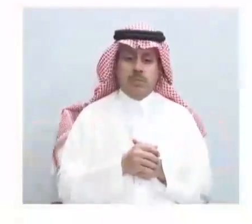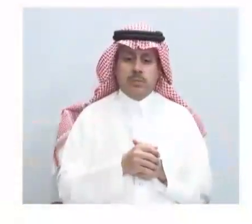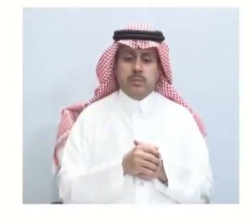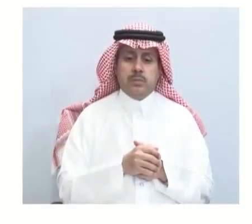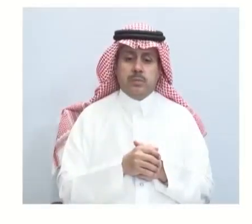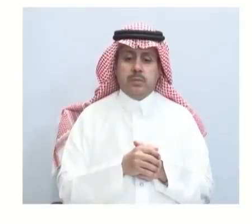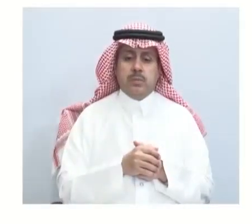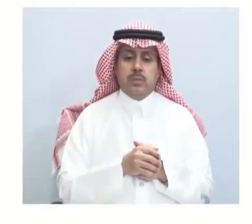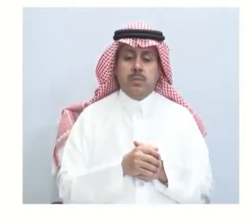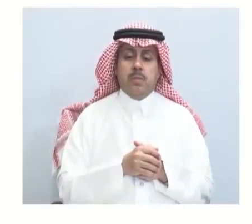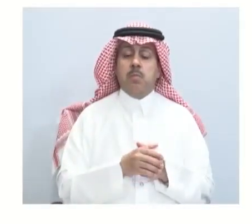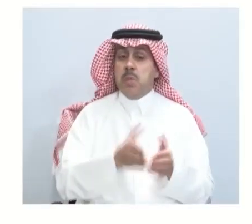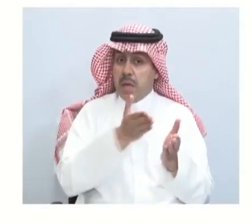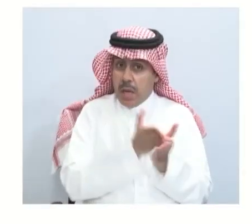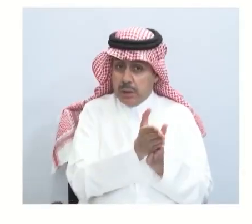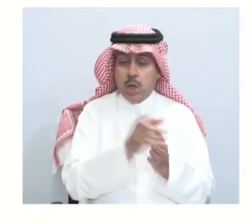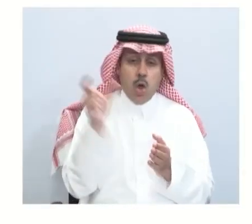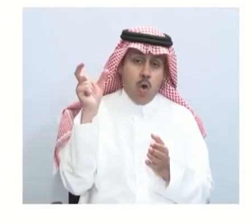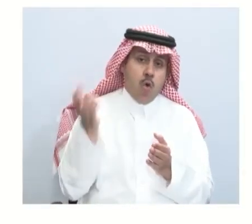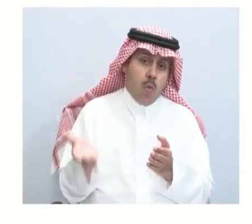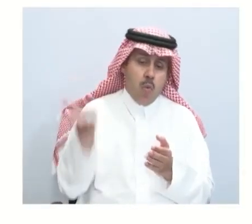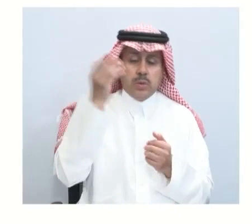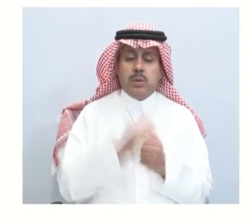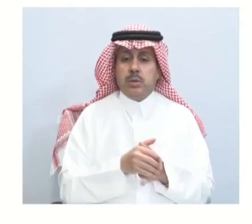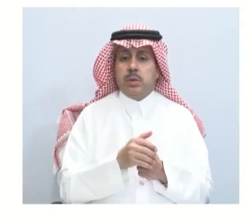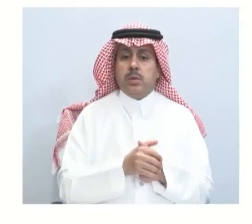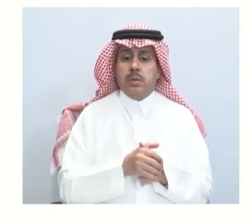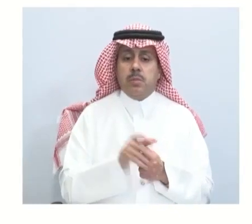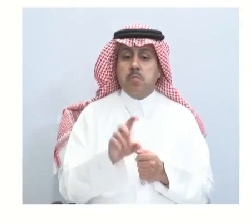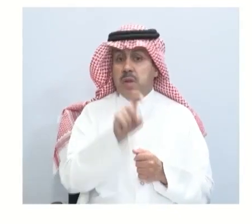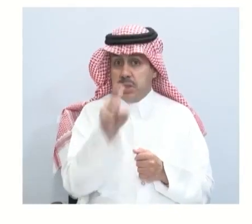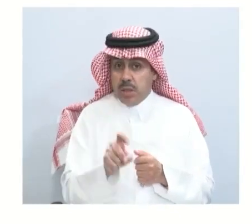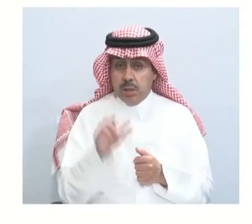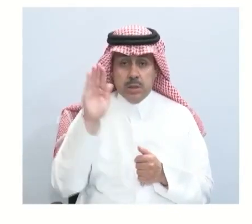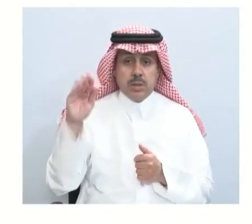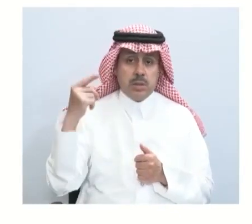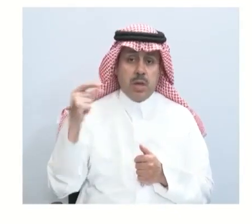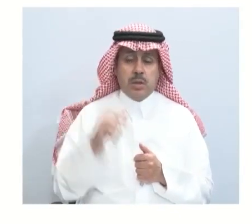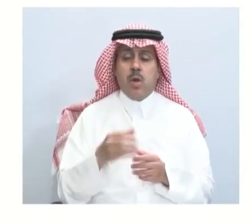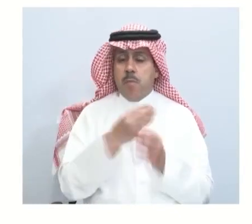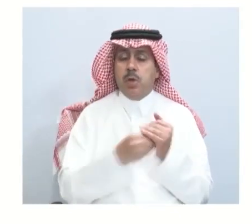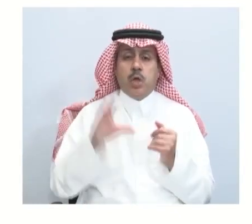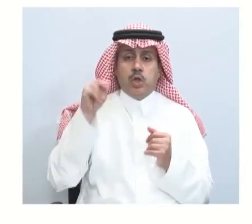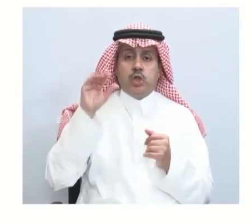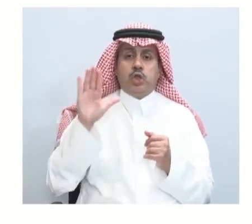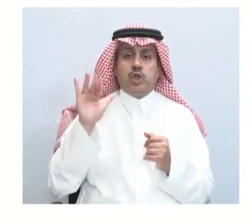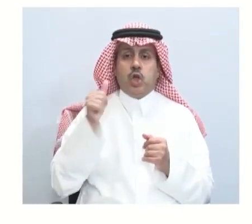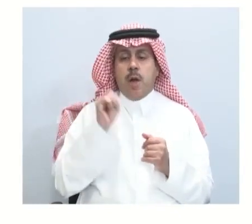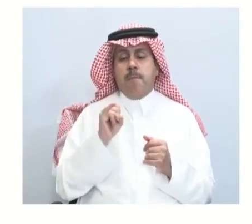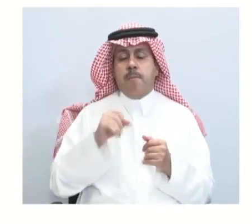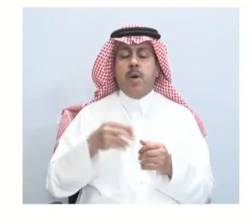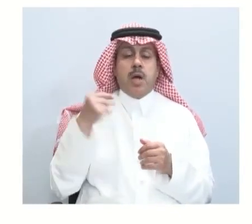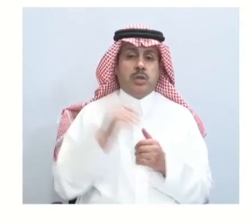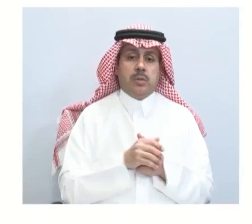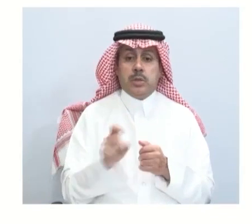القبيح هنا من هذه النبوه ماذا سال سعد بن هشام ام المؤمنين عائشه رضي الله عنها سال